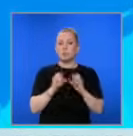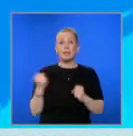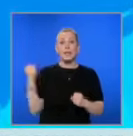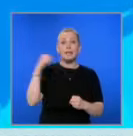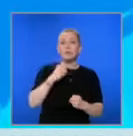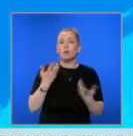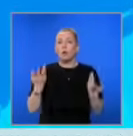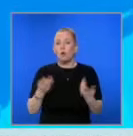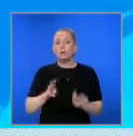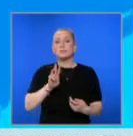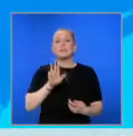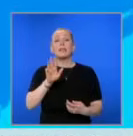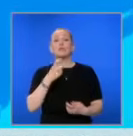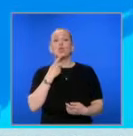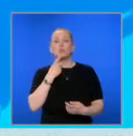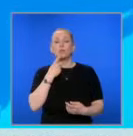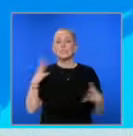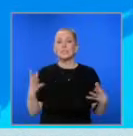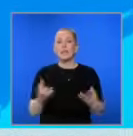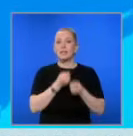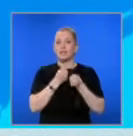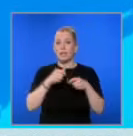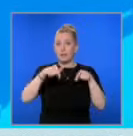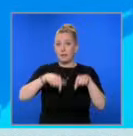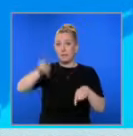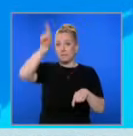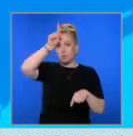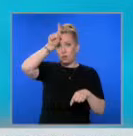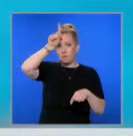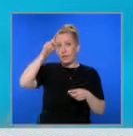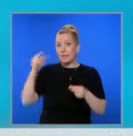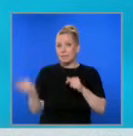39-годишен, задържан е в София, където избягал и опитал да се скрие.